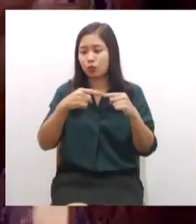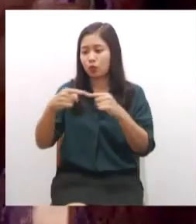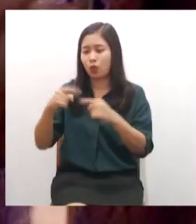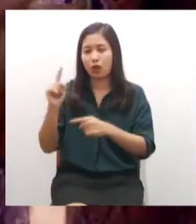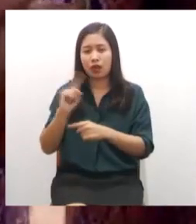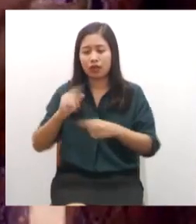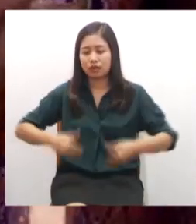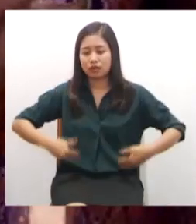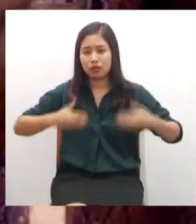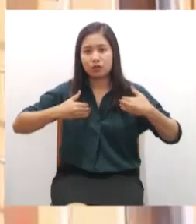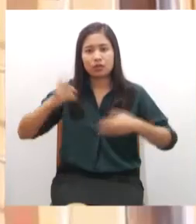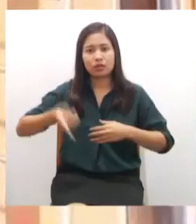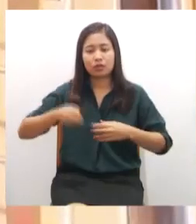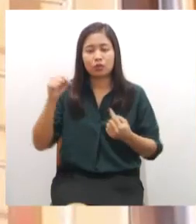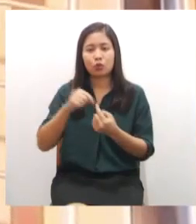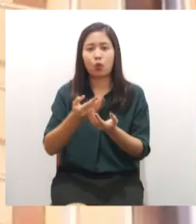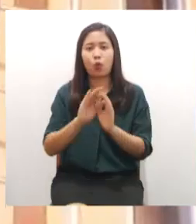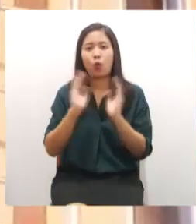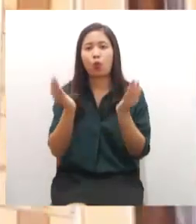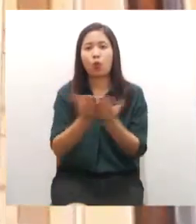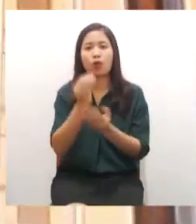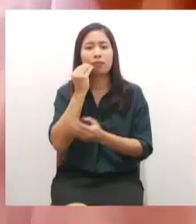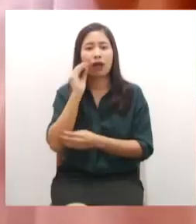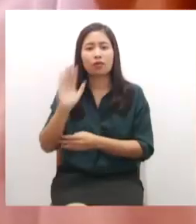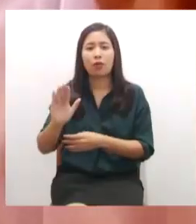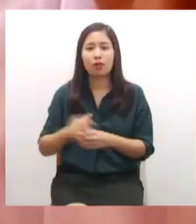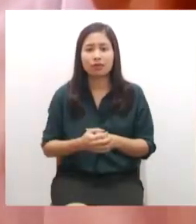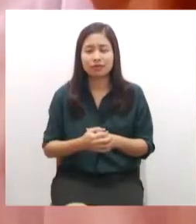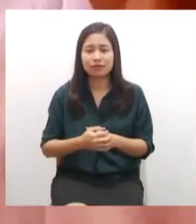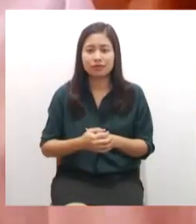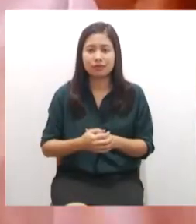ชีวิตจริงกับครอบครัวที่บ้านได้เป็นอย่างดีครับ